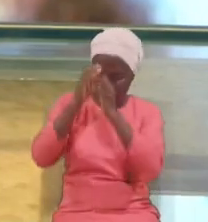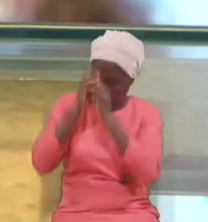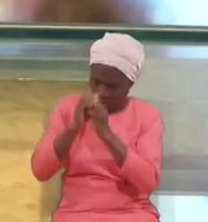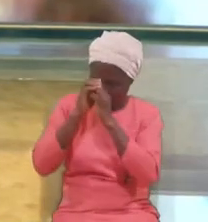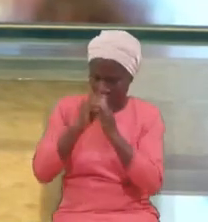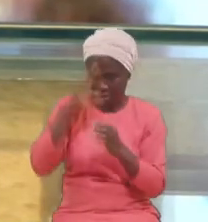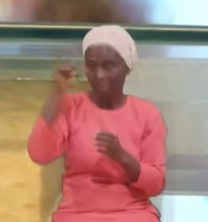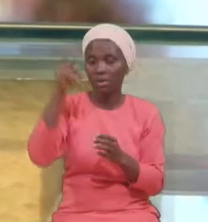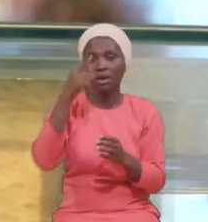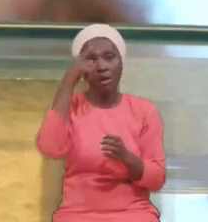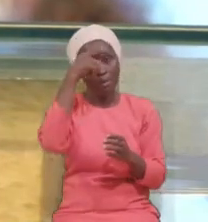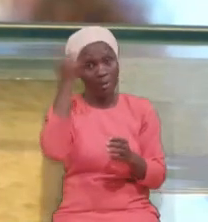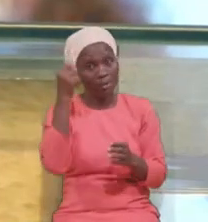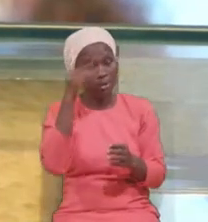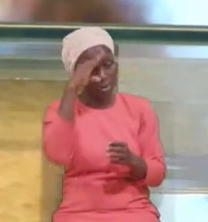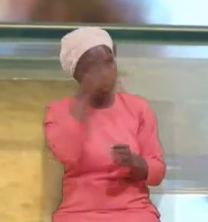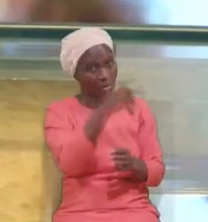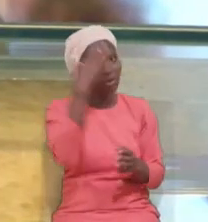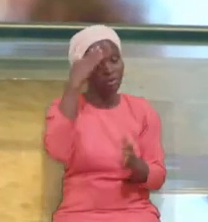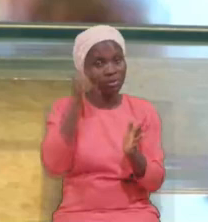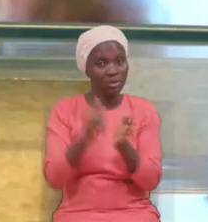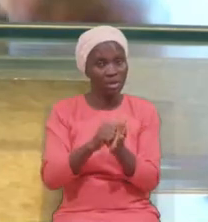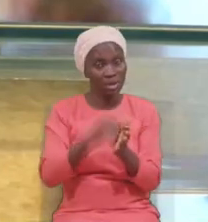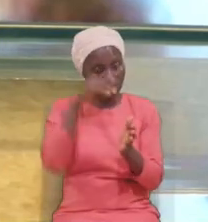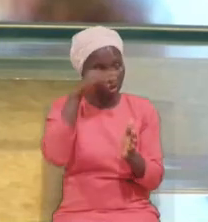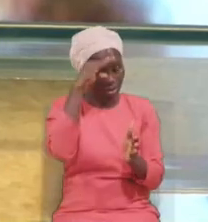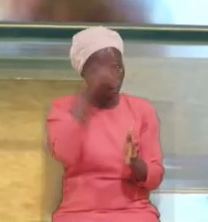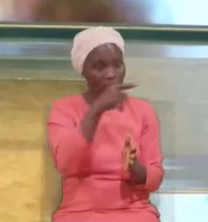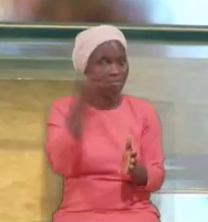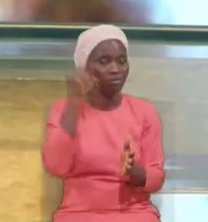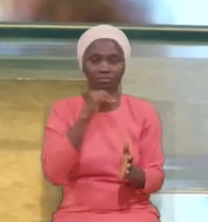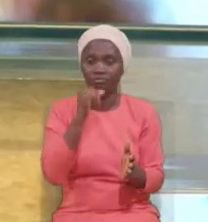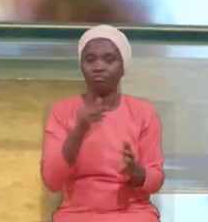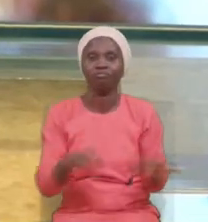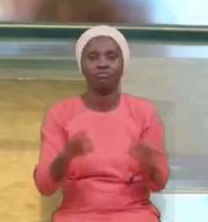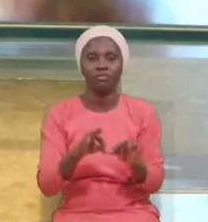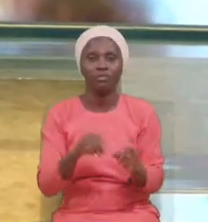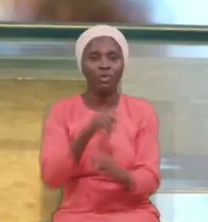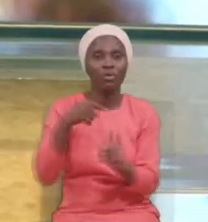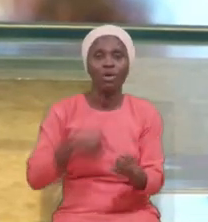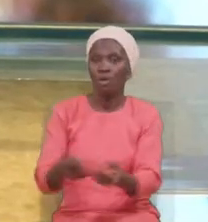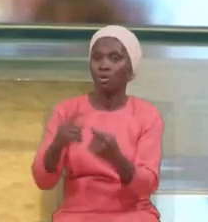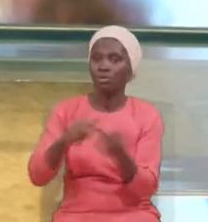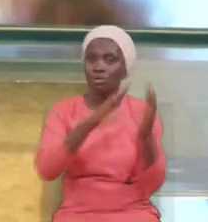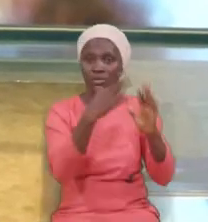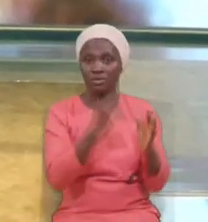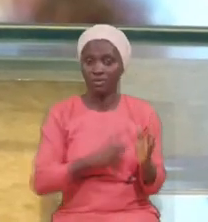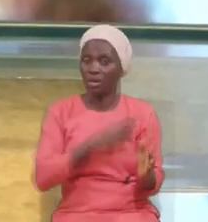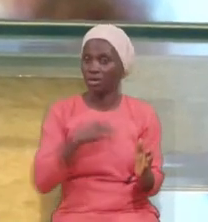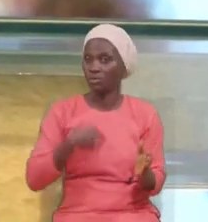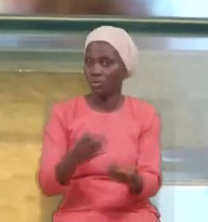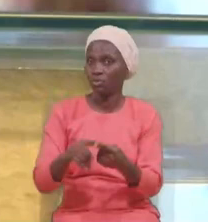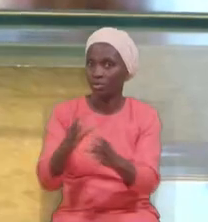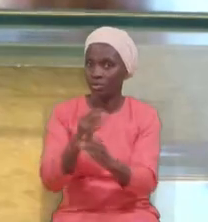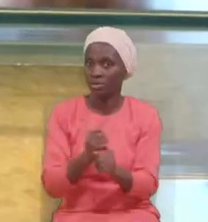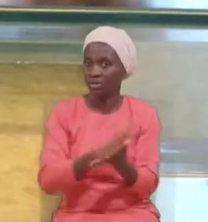et il a adoré parce qu'il savait qu'il n'était pas qualifié. C'est-à-dire, quand on vient devant le Seigneur et qu'on